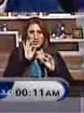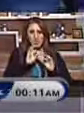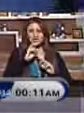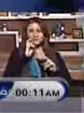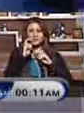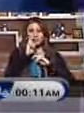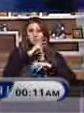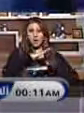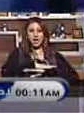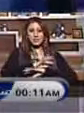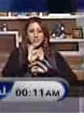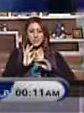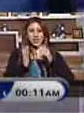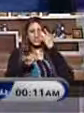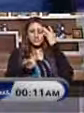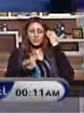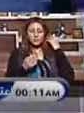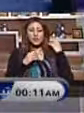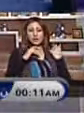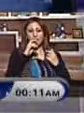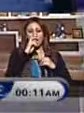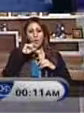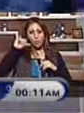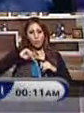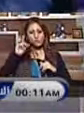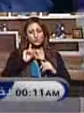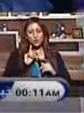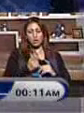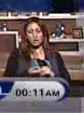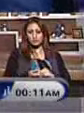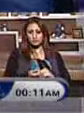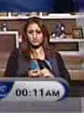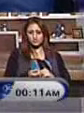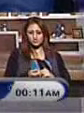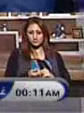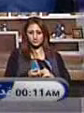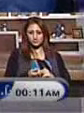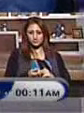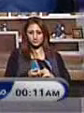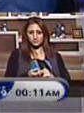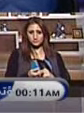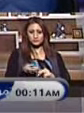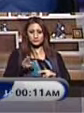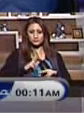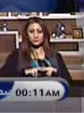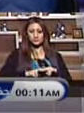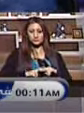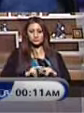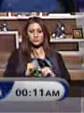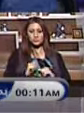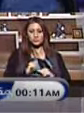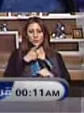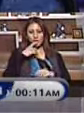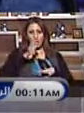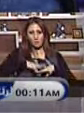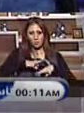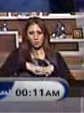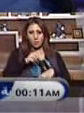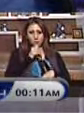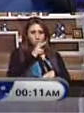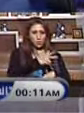ا اظل تحت كده سبحان الله العظيم فقال ابو بكر لعمر يا يا عمر